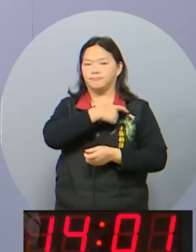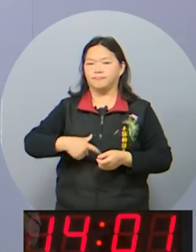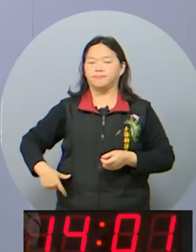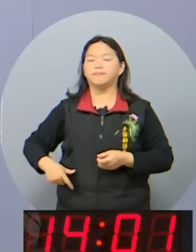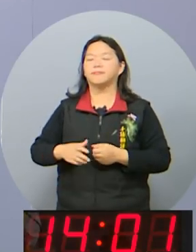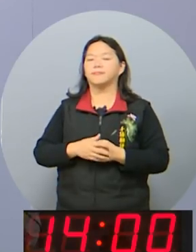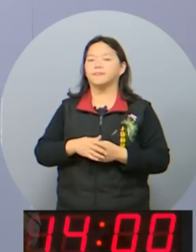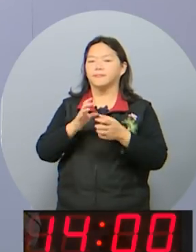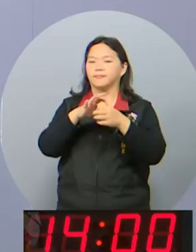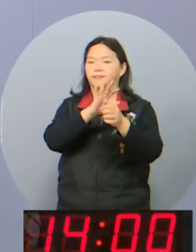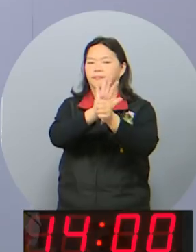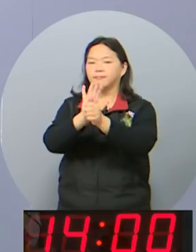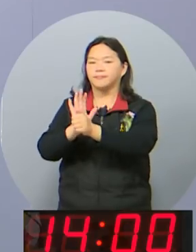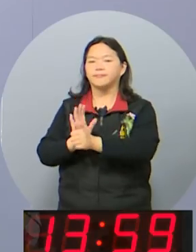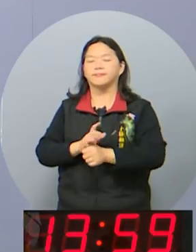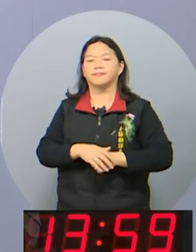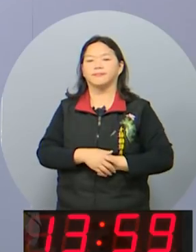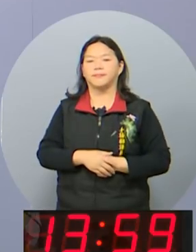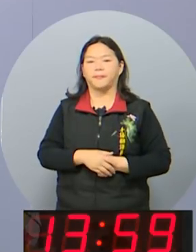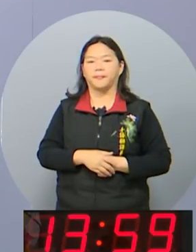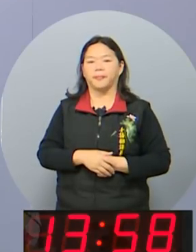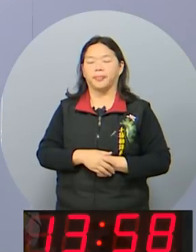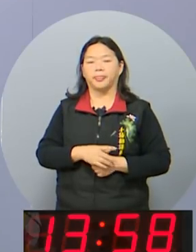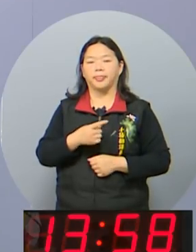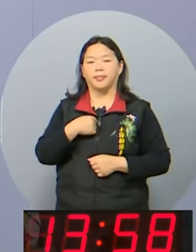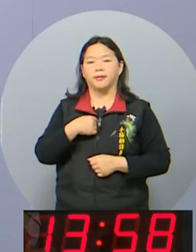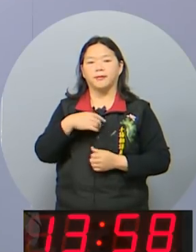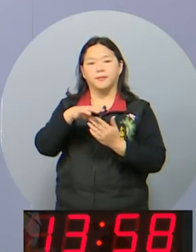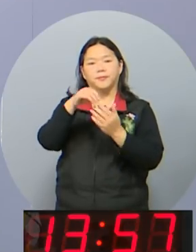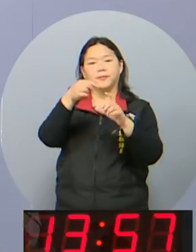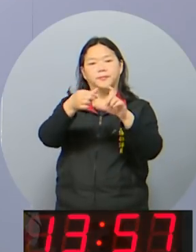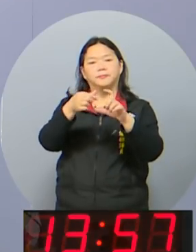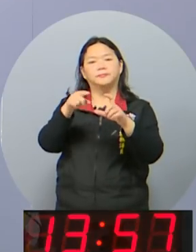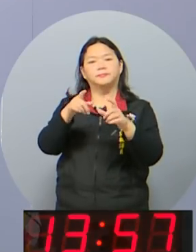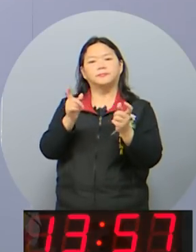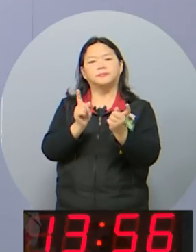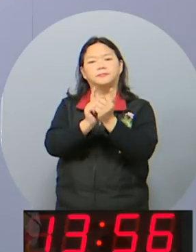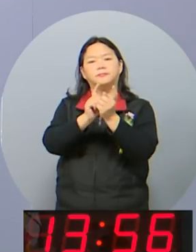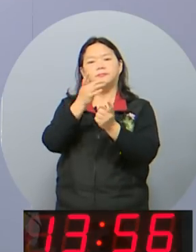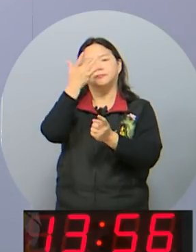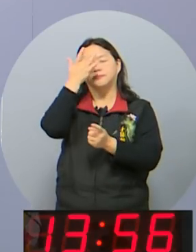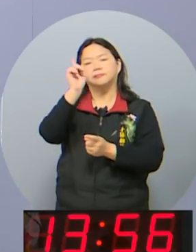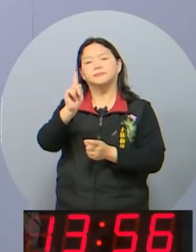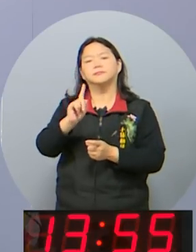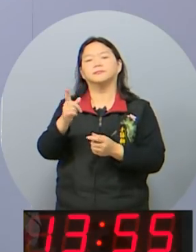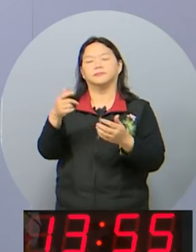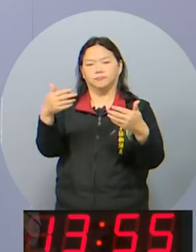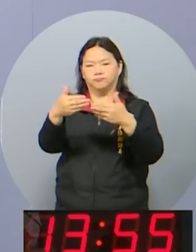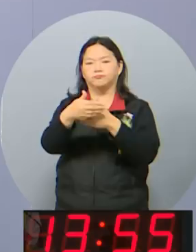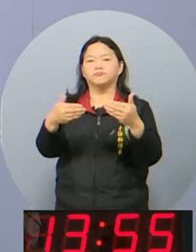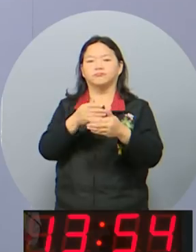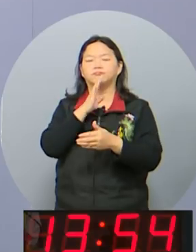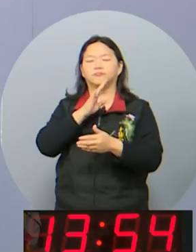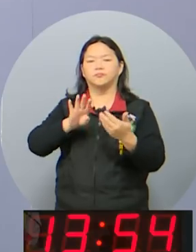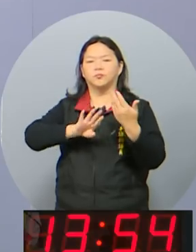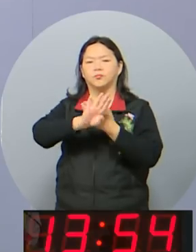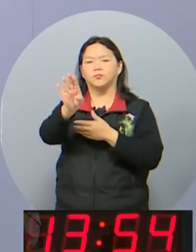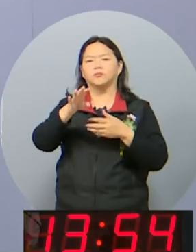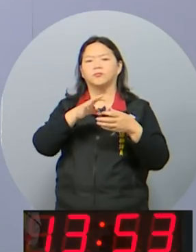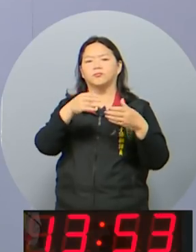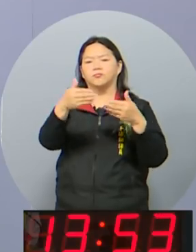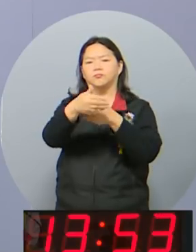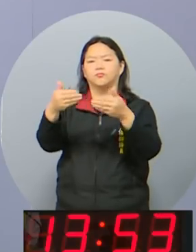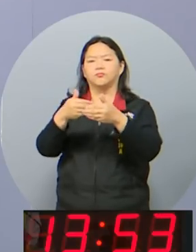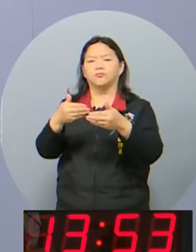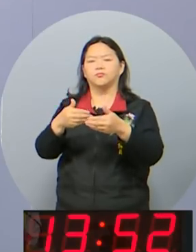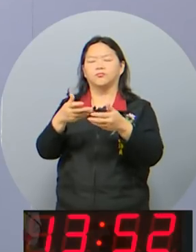继续来服务大家。那我的选区最大的问题就是交通，我们有很多连外的交通重大建